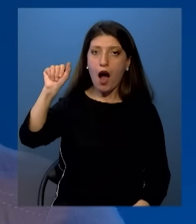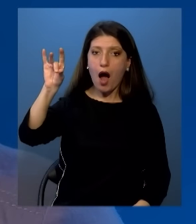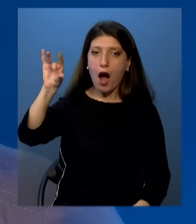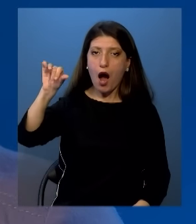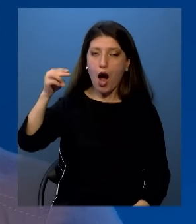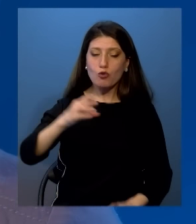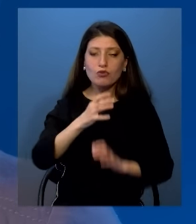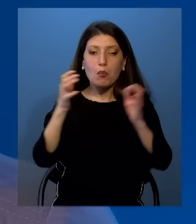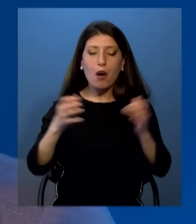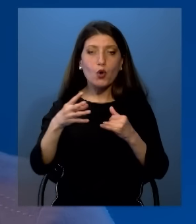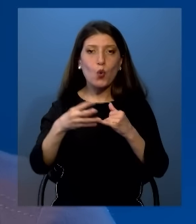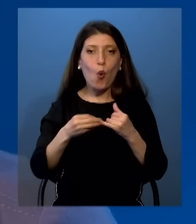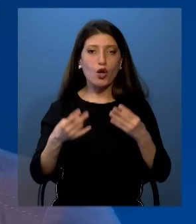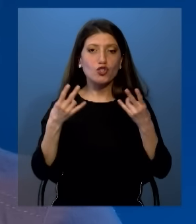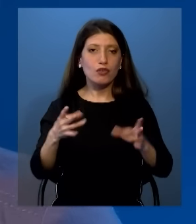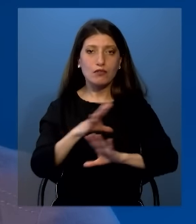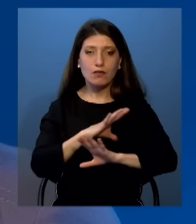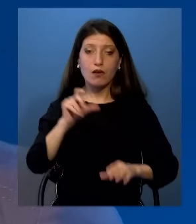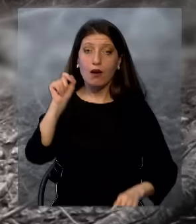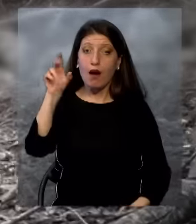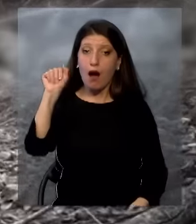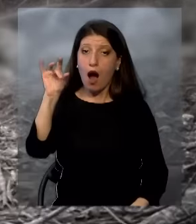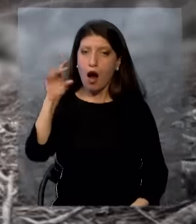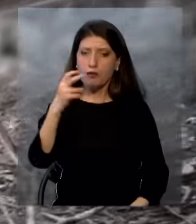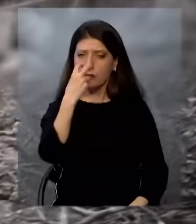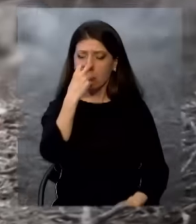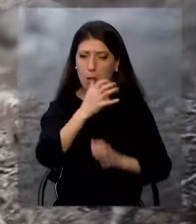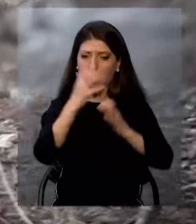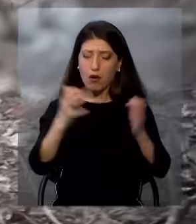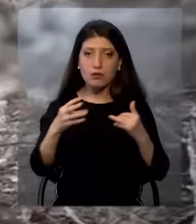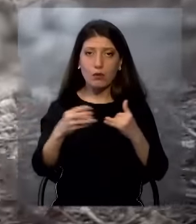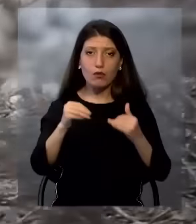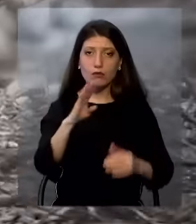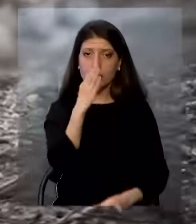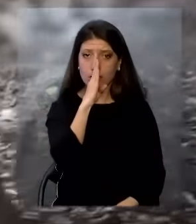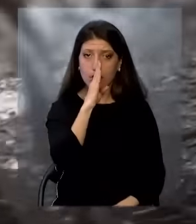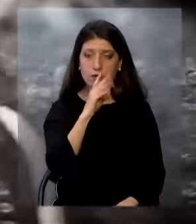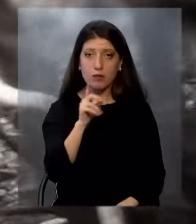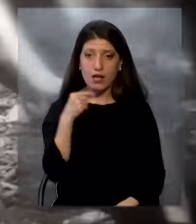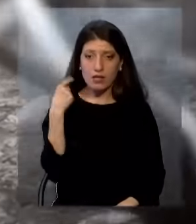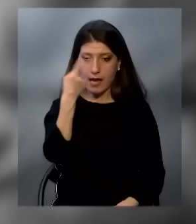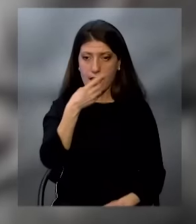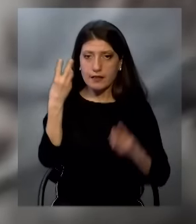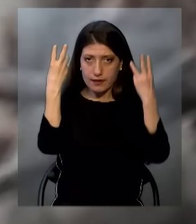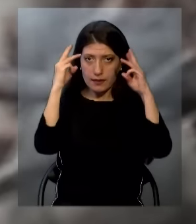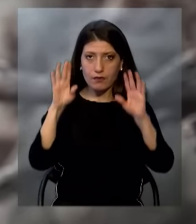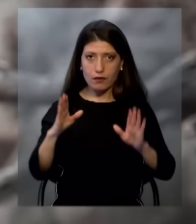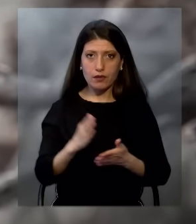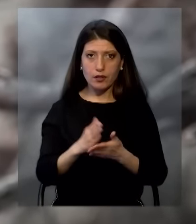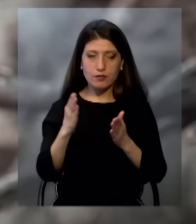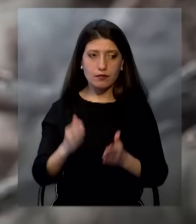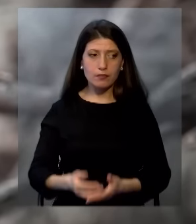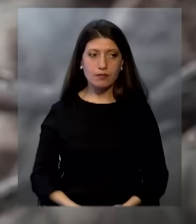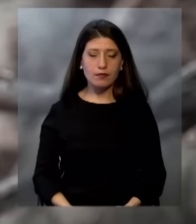չի հանձնվել։ Հարութի պահած հողում թշնամին այս տեսքն ուներ։